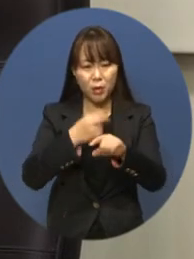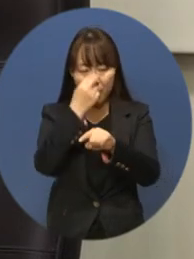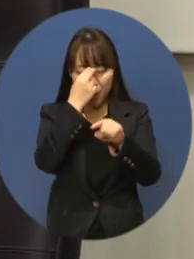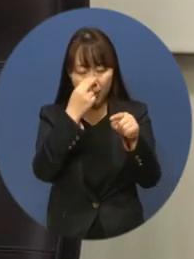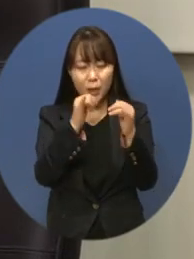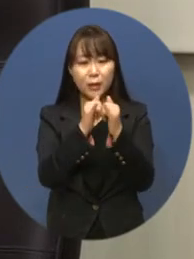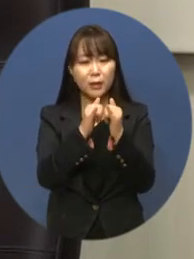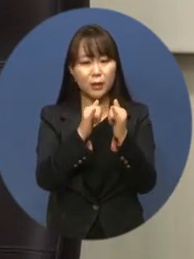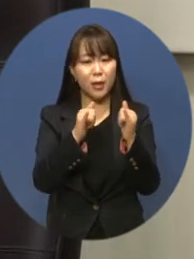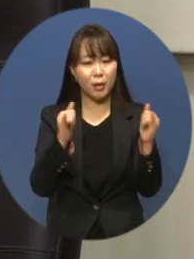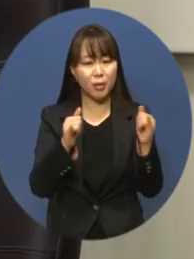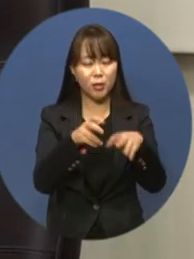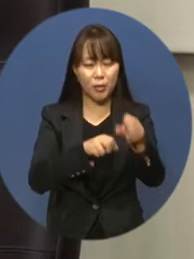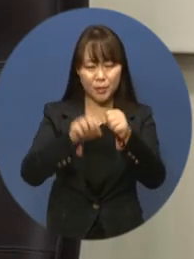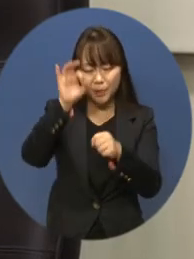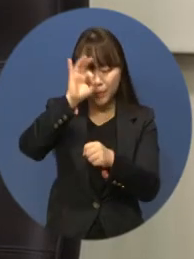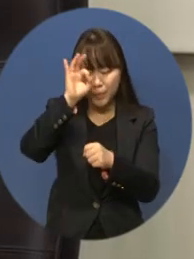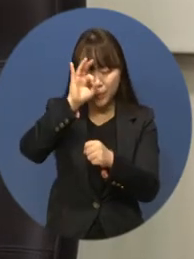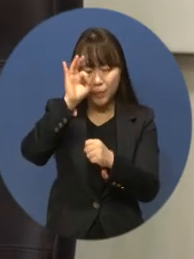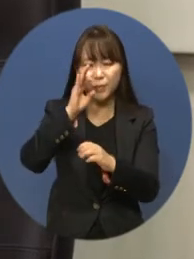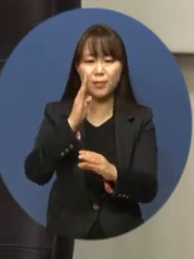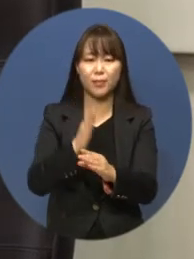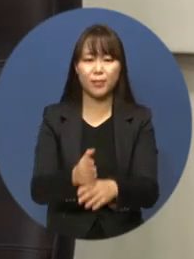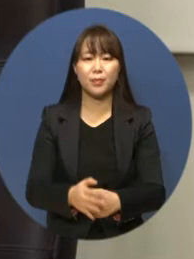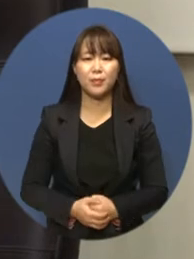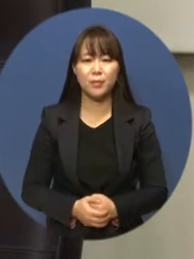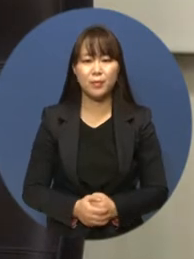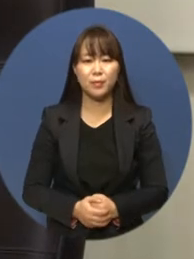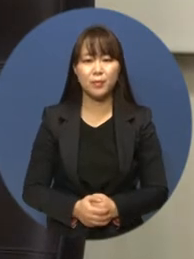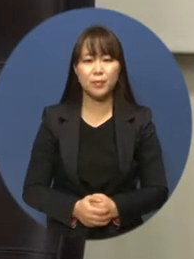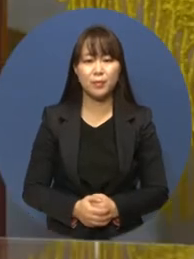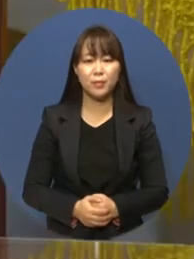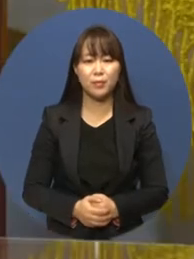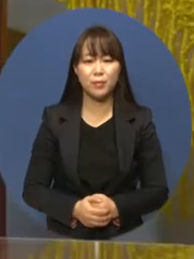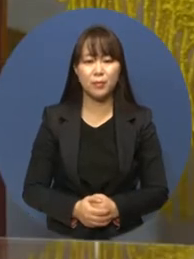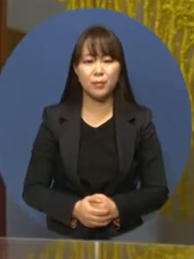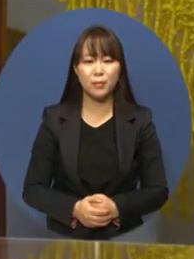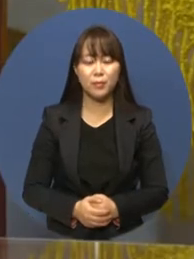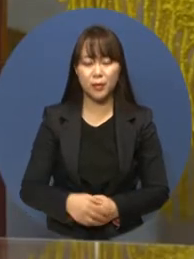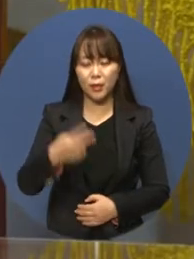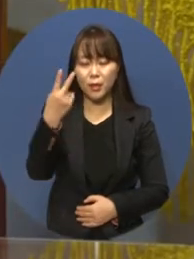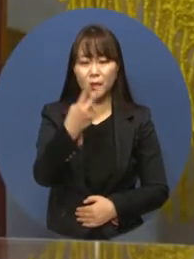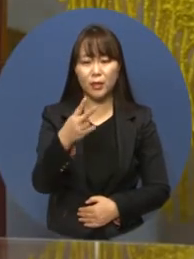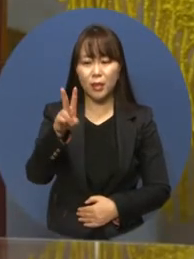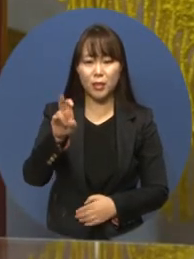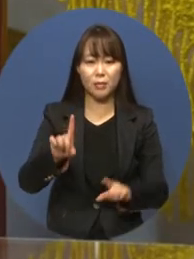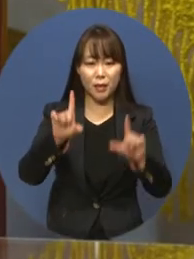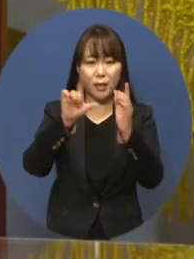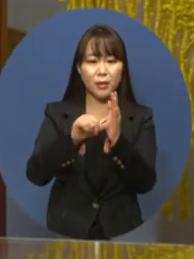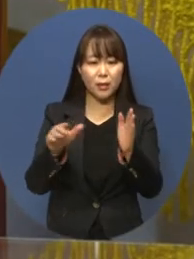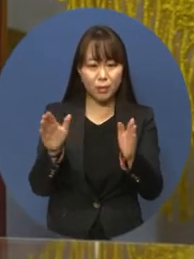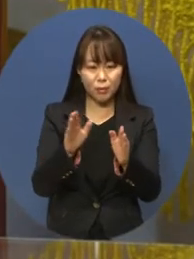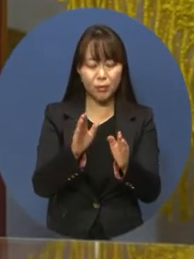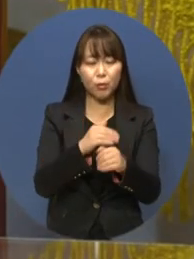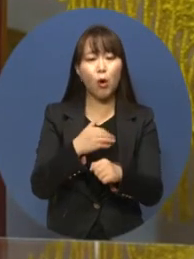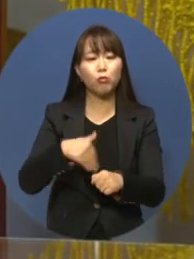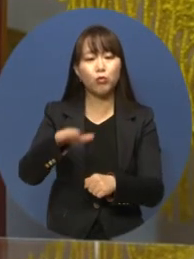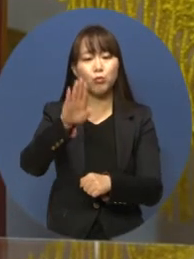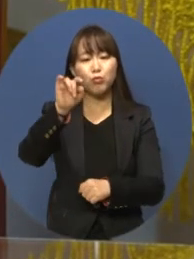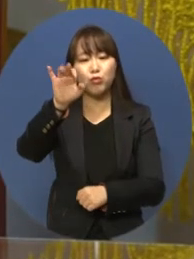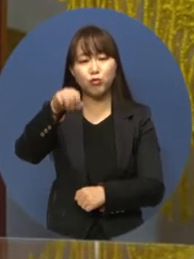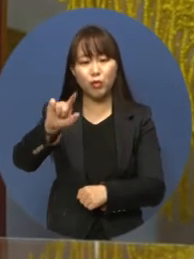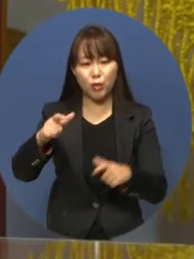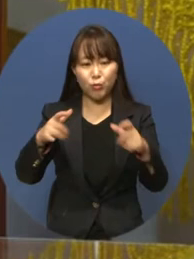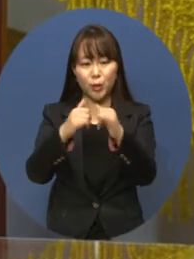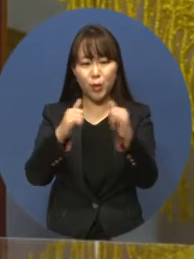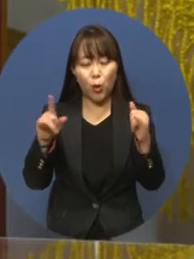복지사각지에 있는 사람들을 적극적으로 발굴하고 있습니다. 그렇다면 2021년도에는 우리 부안 국민들에게